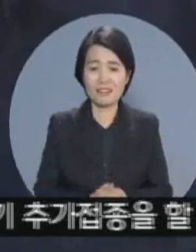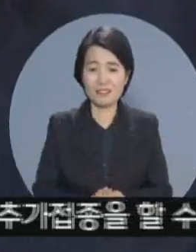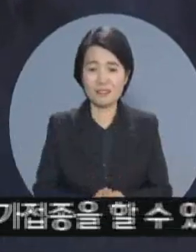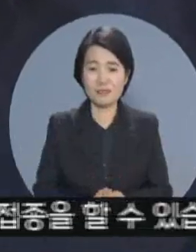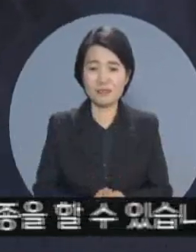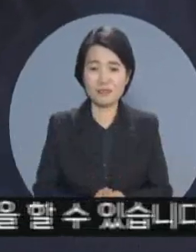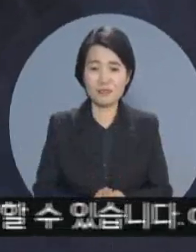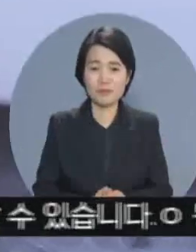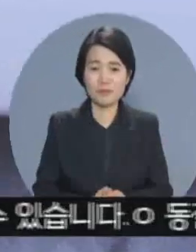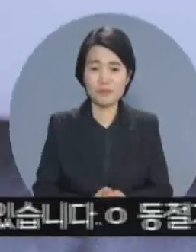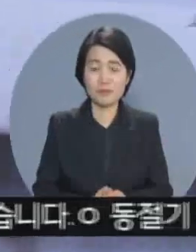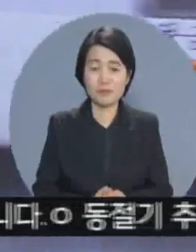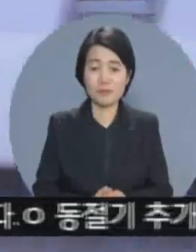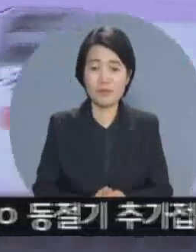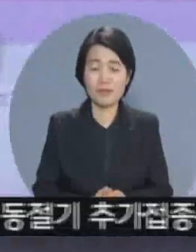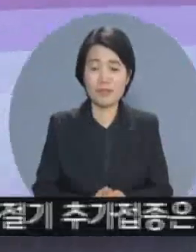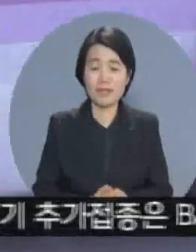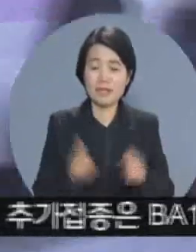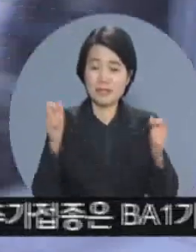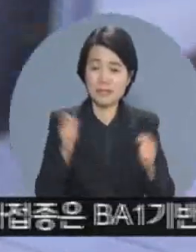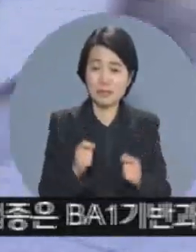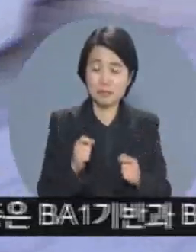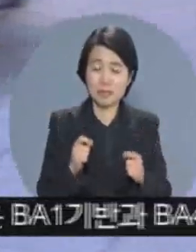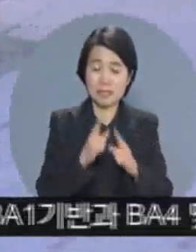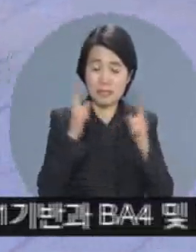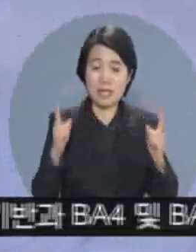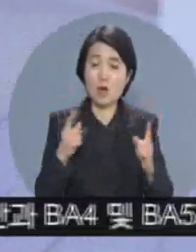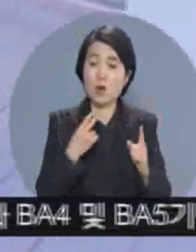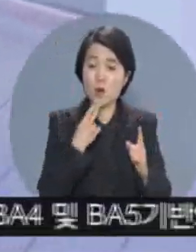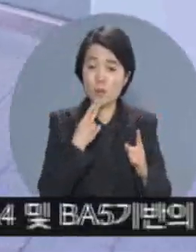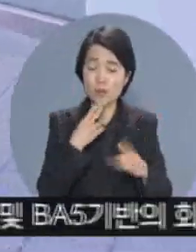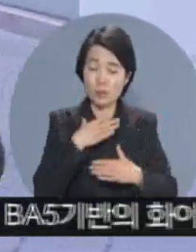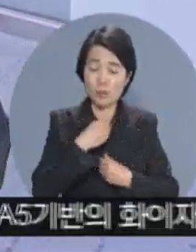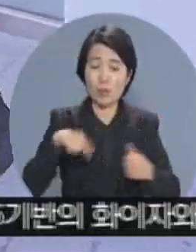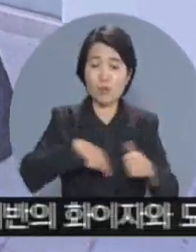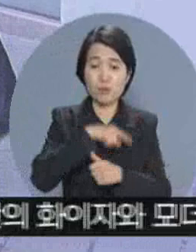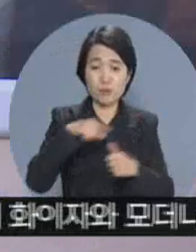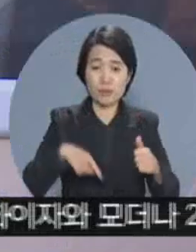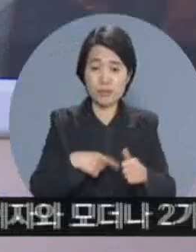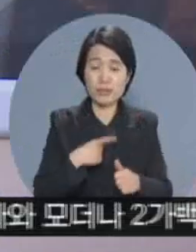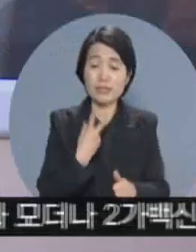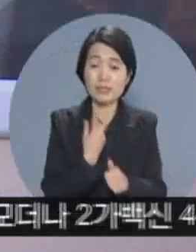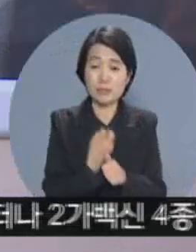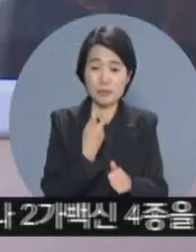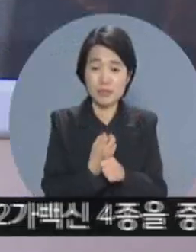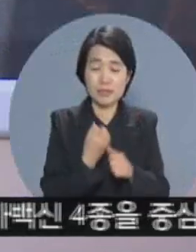가버리니까요. 짧지만 사회적 거리 두기 없이 한결 편안한 분위기에서